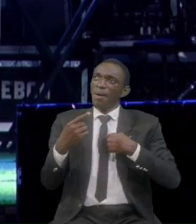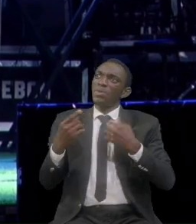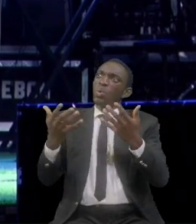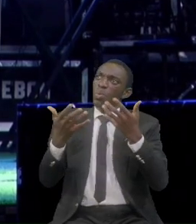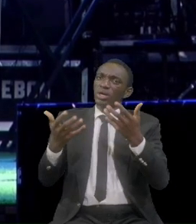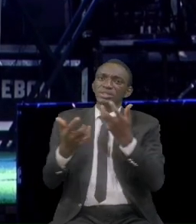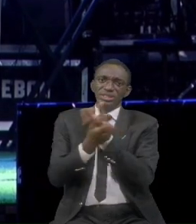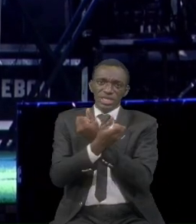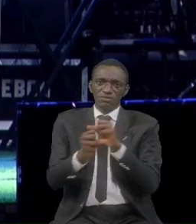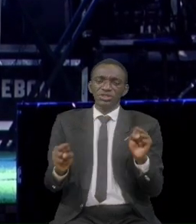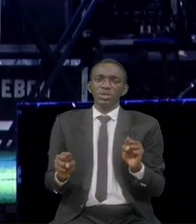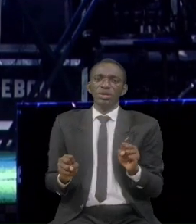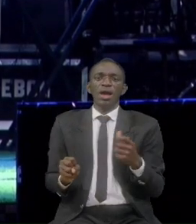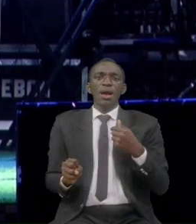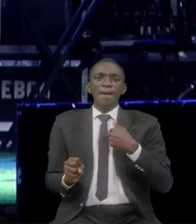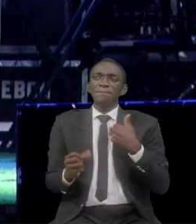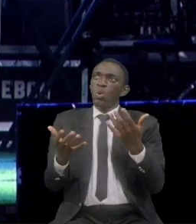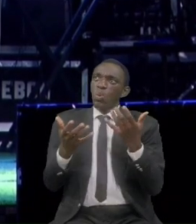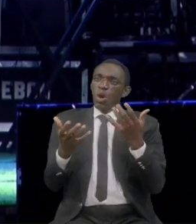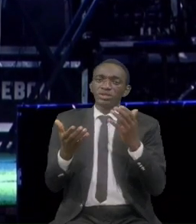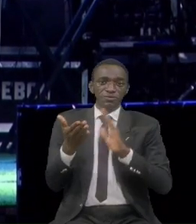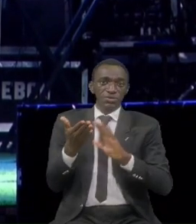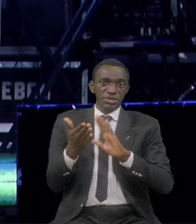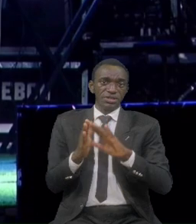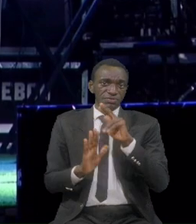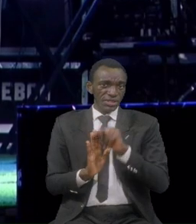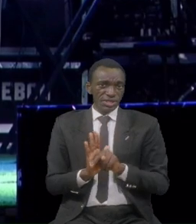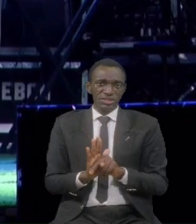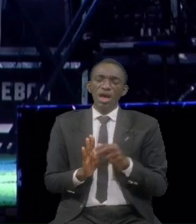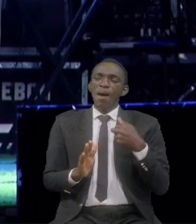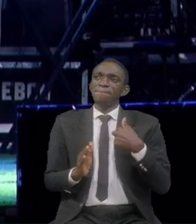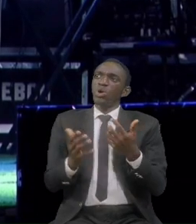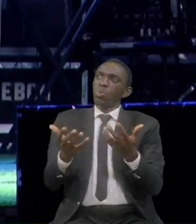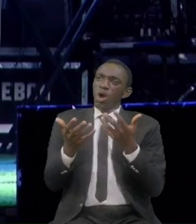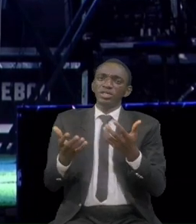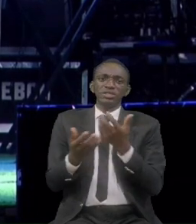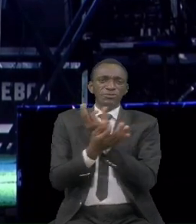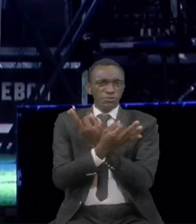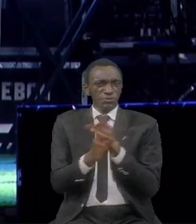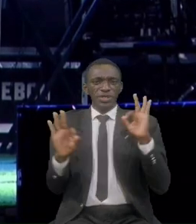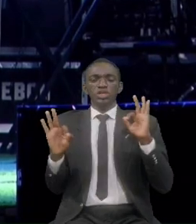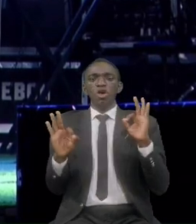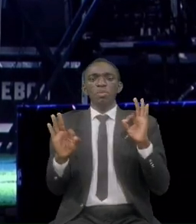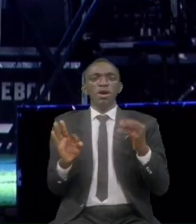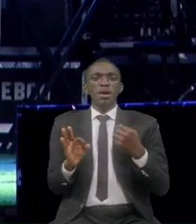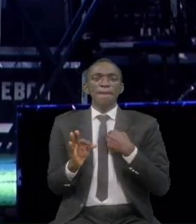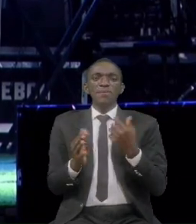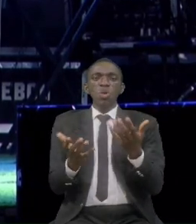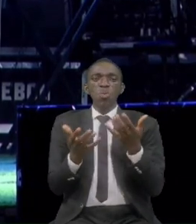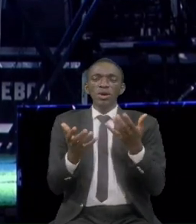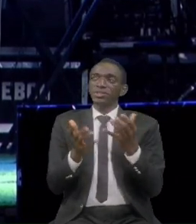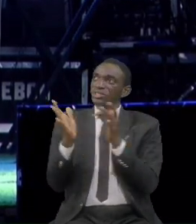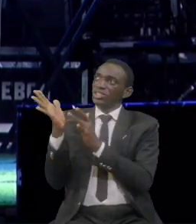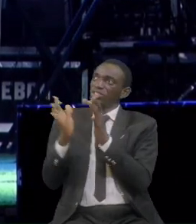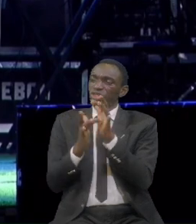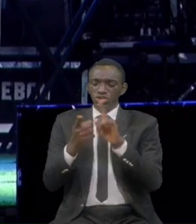forgiveness. Gusto kog kapasaylunganan. I want freedom. Gusto kog hingpit nga kalayaan. I want Christ to break the chain